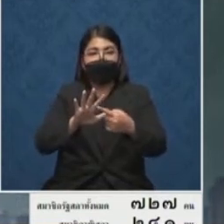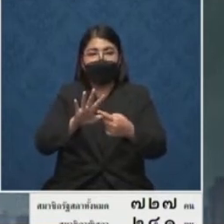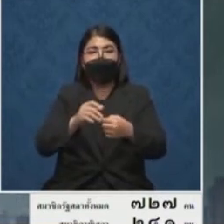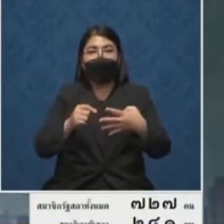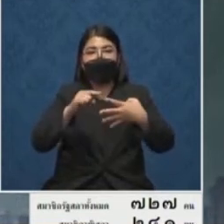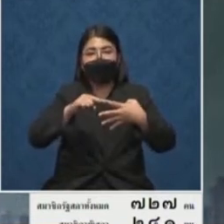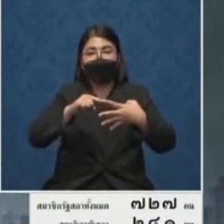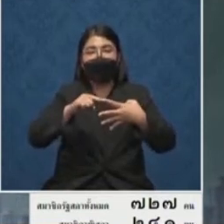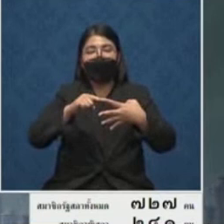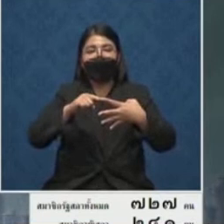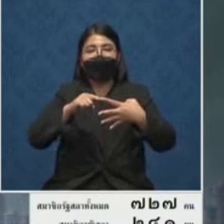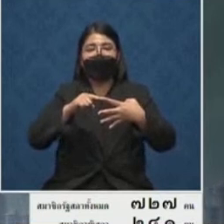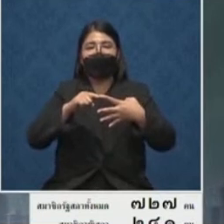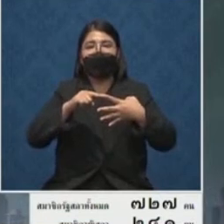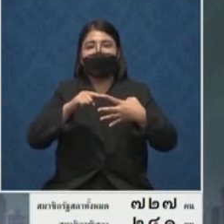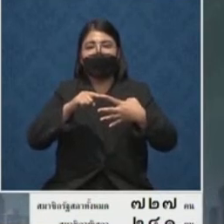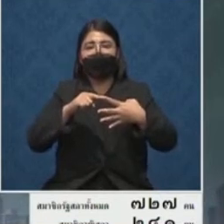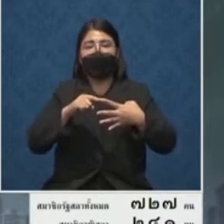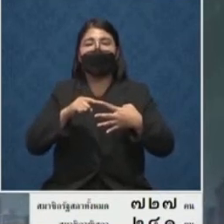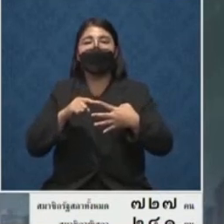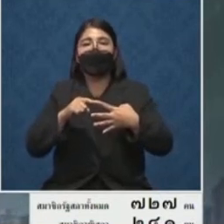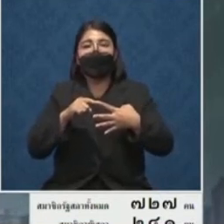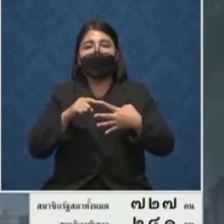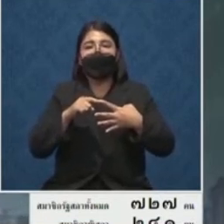671นายอนุชาน้อยวง